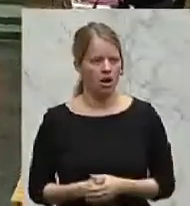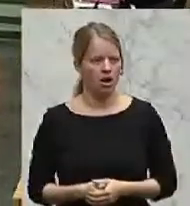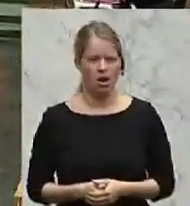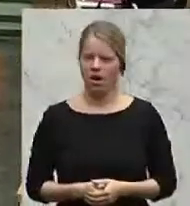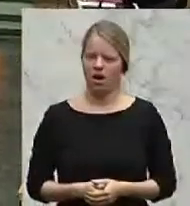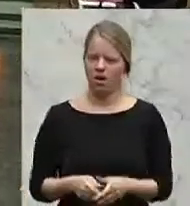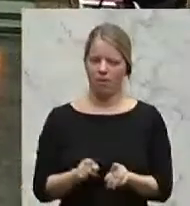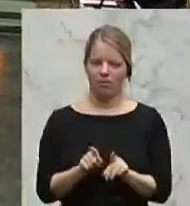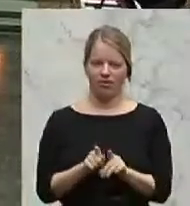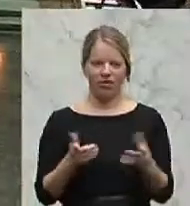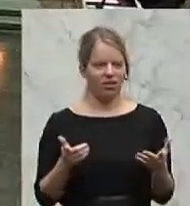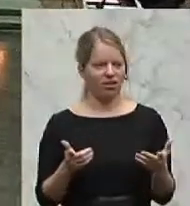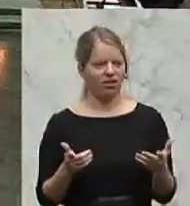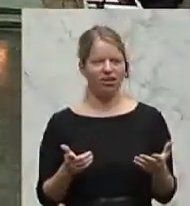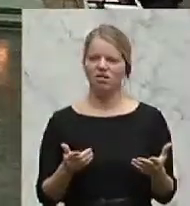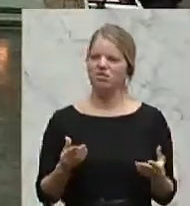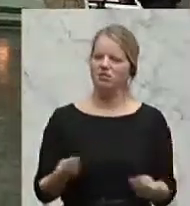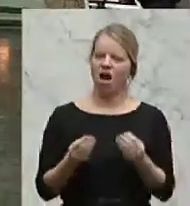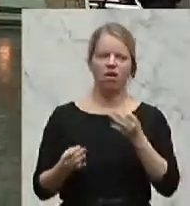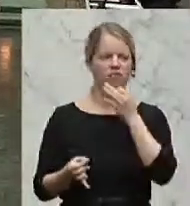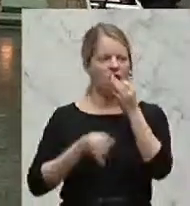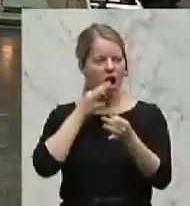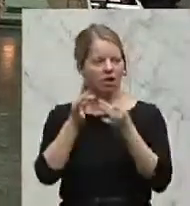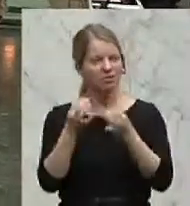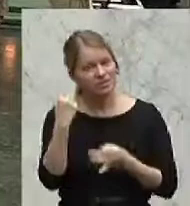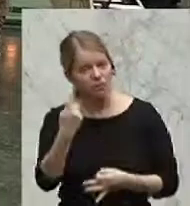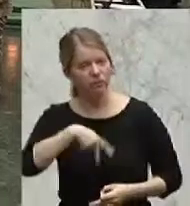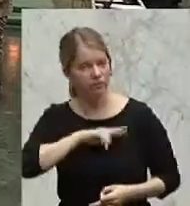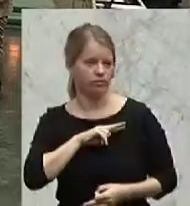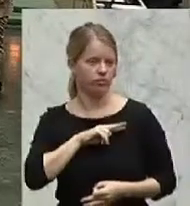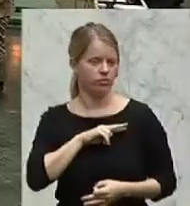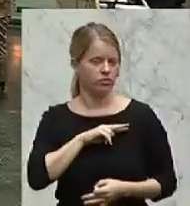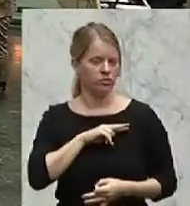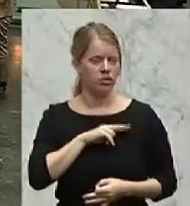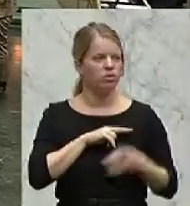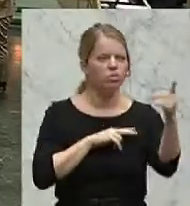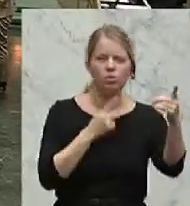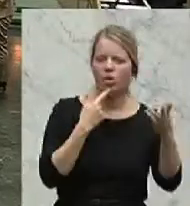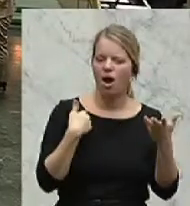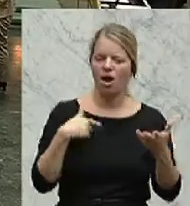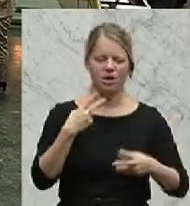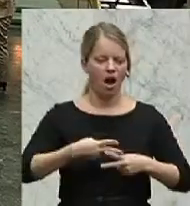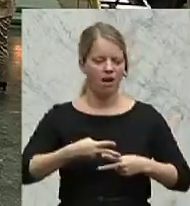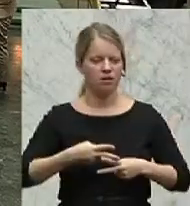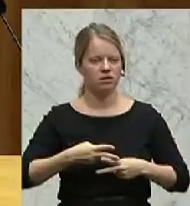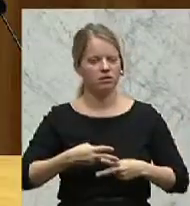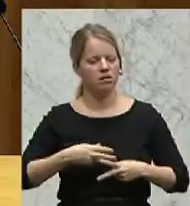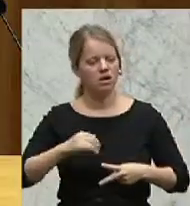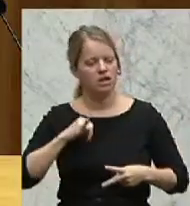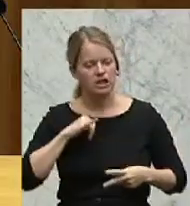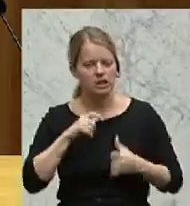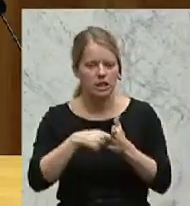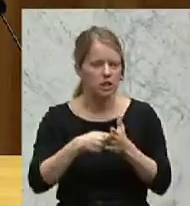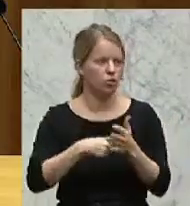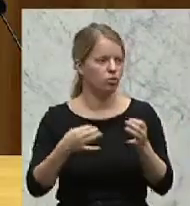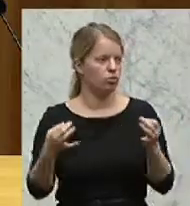irgendwo Sie Dinge fragen, für die sie auch zuständig ist. Weil Sie haben beispielsweise die Krankenkassensanierung